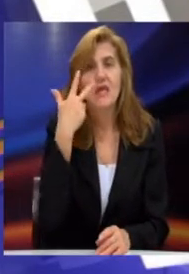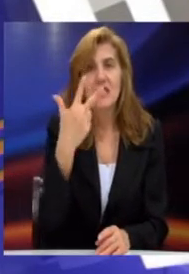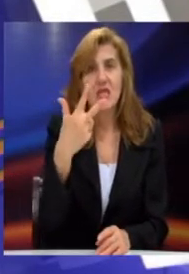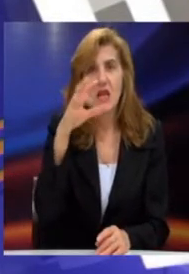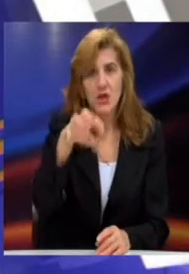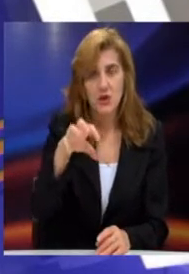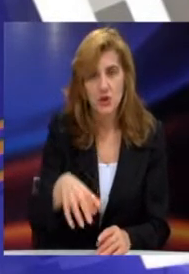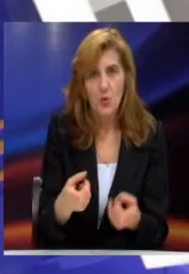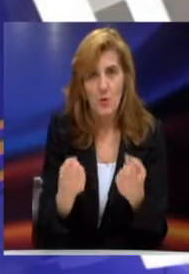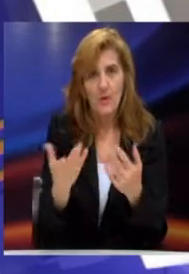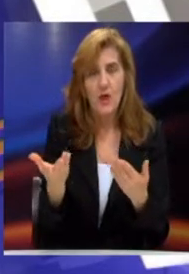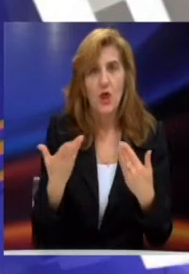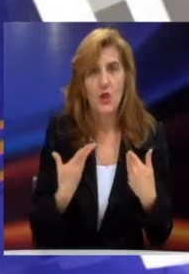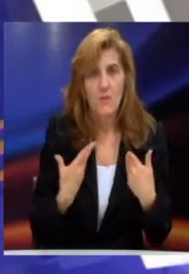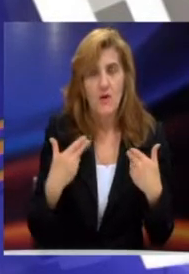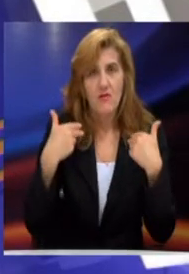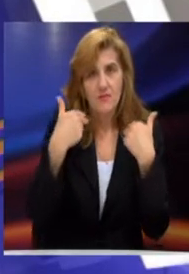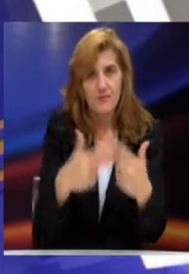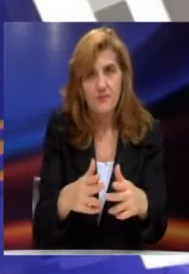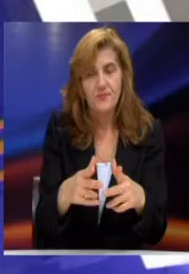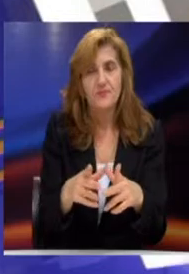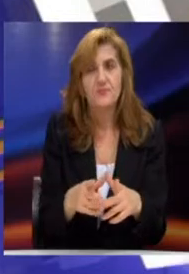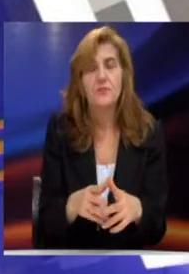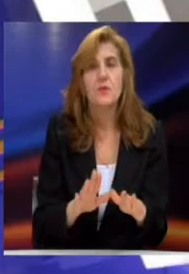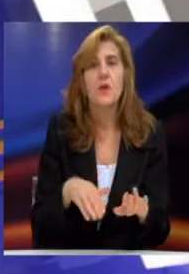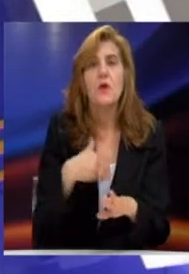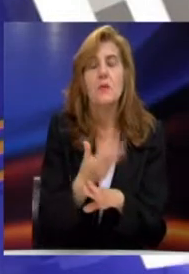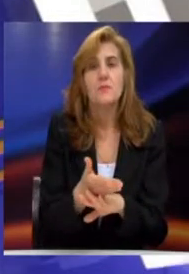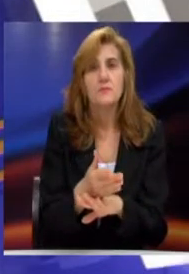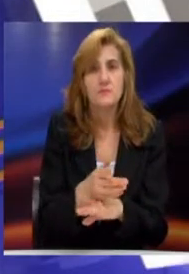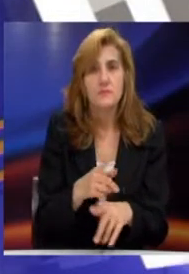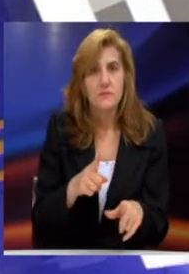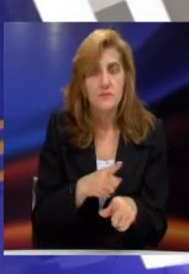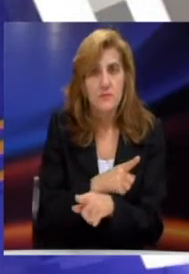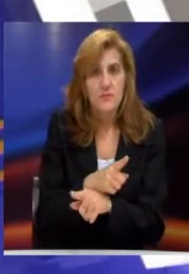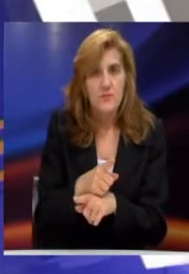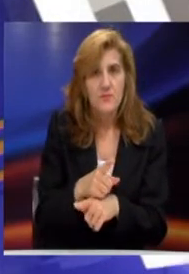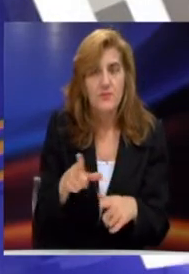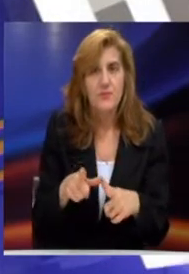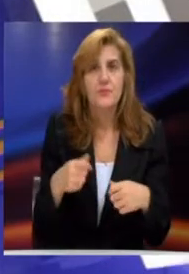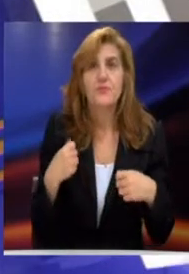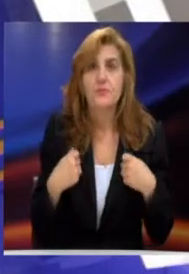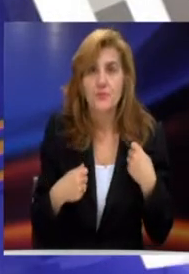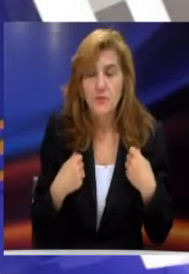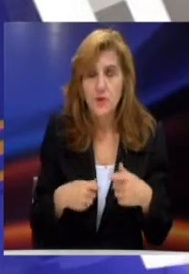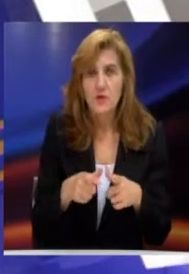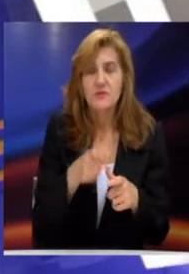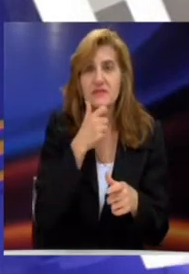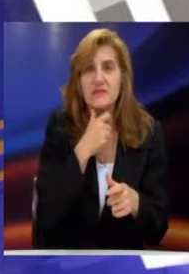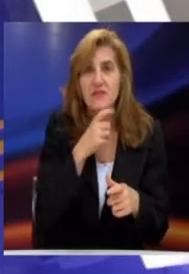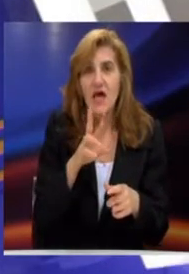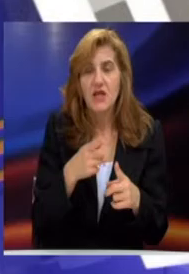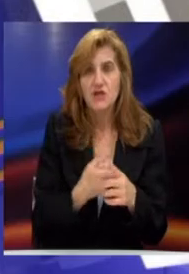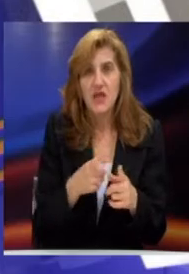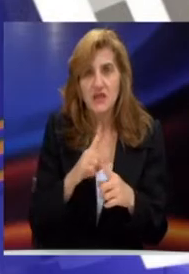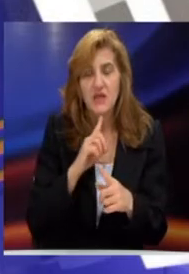župe dobile nazad poljoprivredno zemljište, Župa Svetoga Roka u Subotici, Župa Svetoga Marka u Starom Žedniku